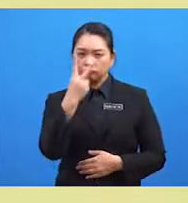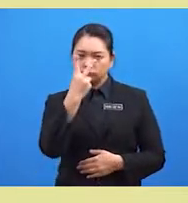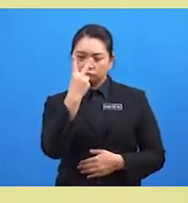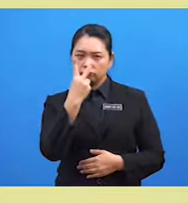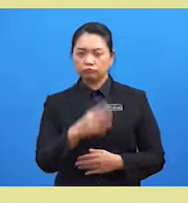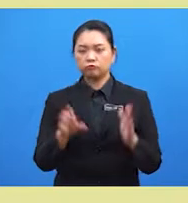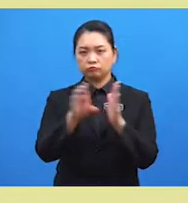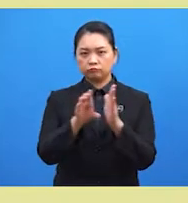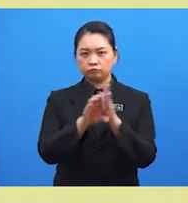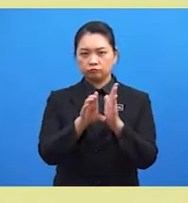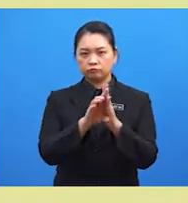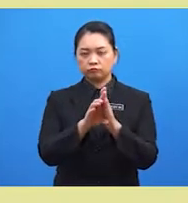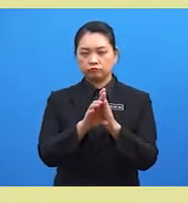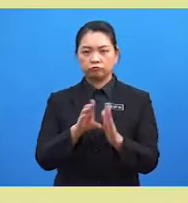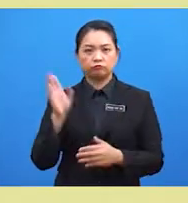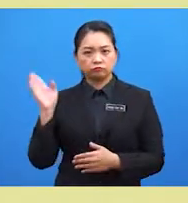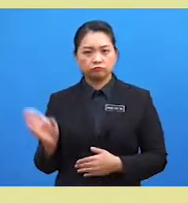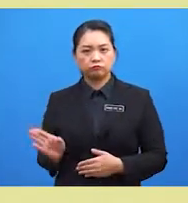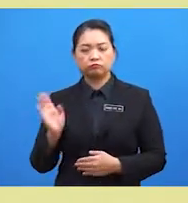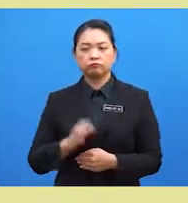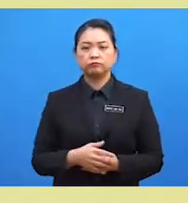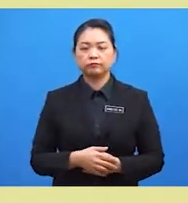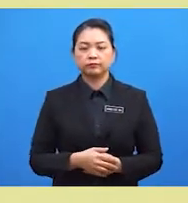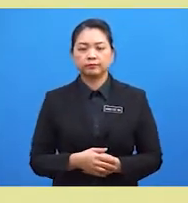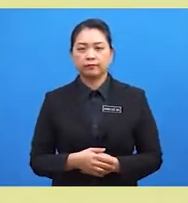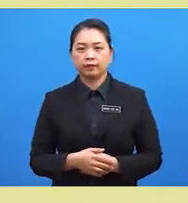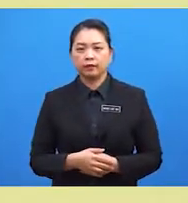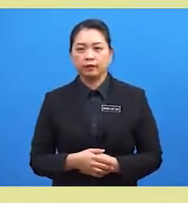Perhatikan contoh diberi.